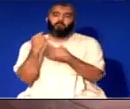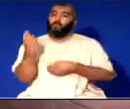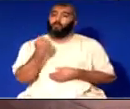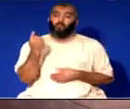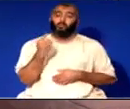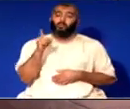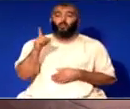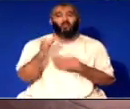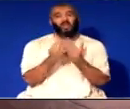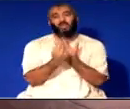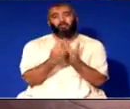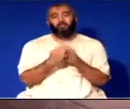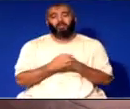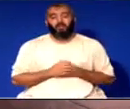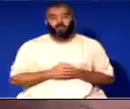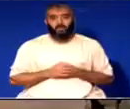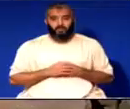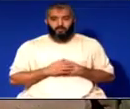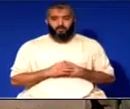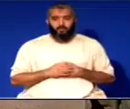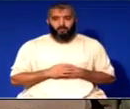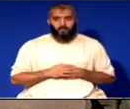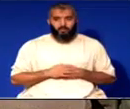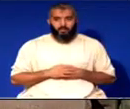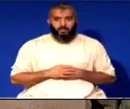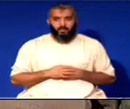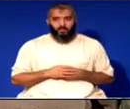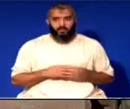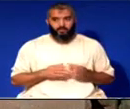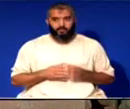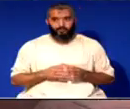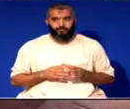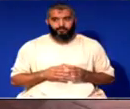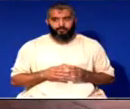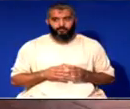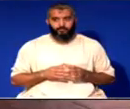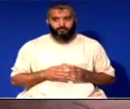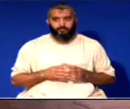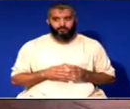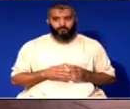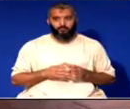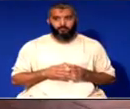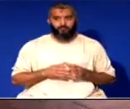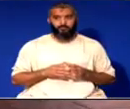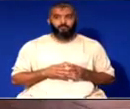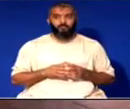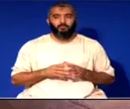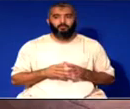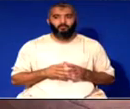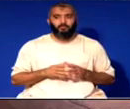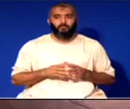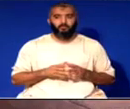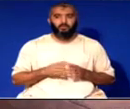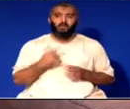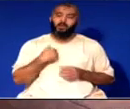قال كنا نهضروا من البداية قلنا احرص على ما ينفعك، كان من حسن إسلام ما أعطاك وما لا يعنيه، ولكن أيضا النبي قال احرص على ما ينفعك، الشيء اللي